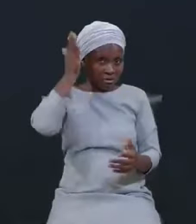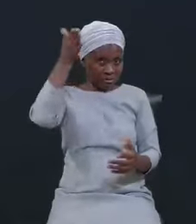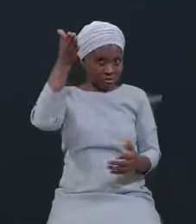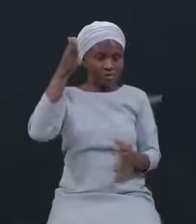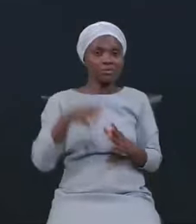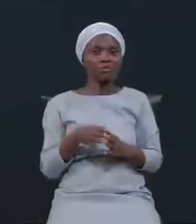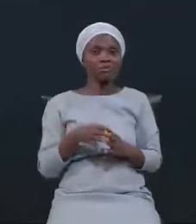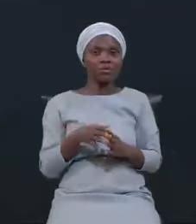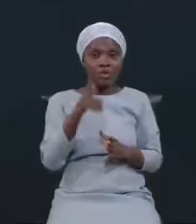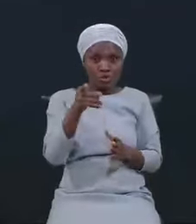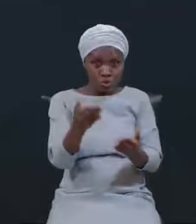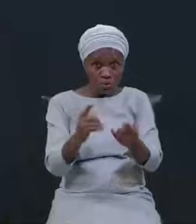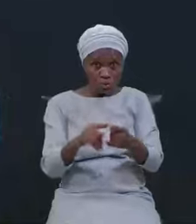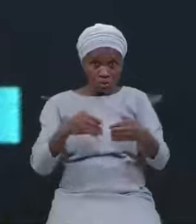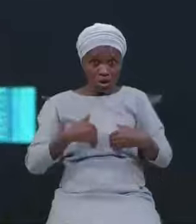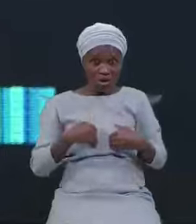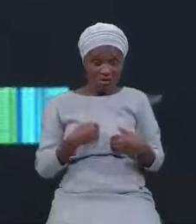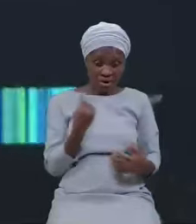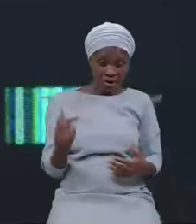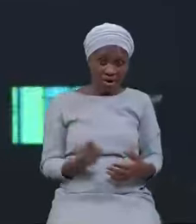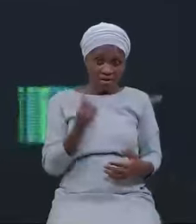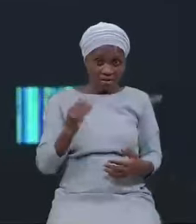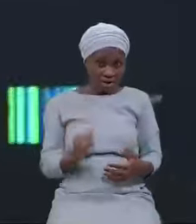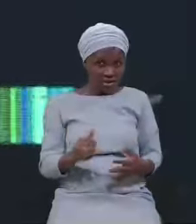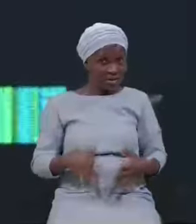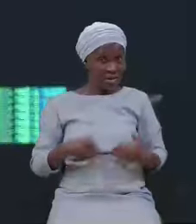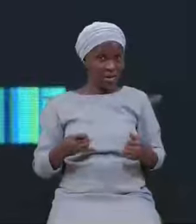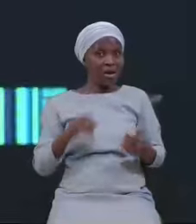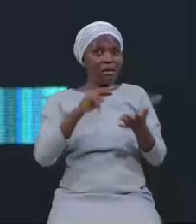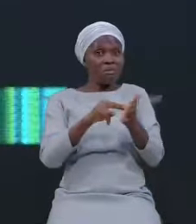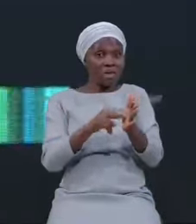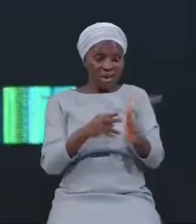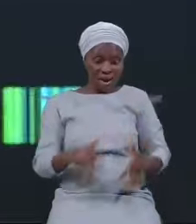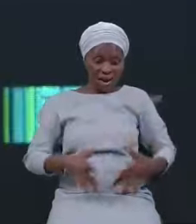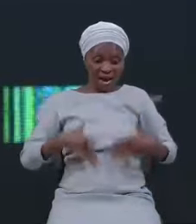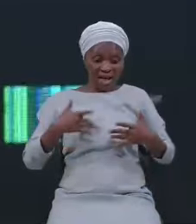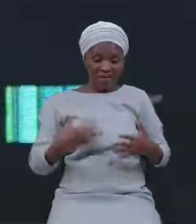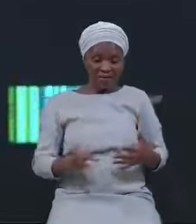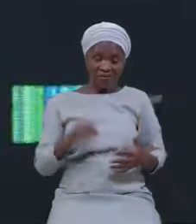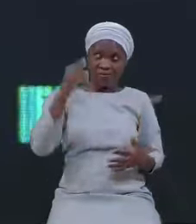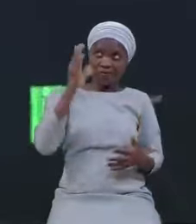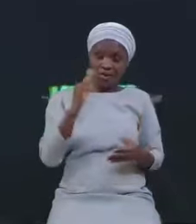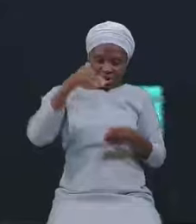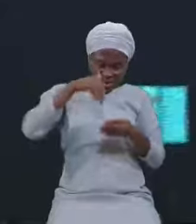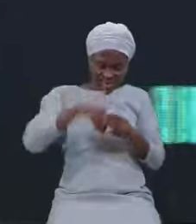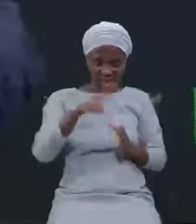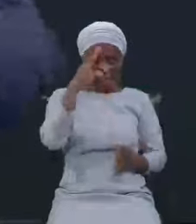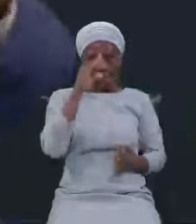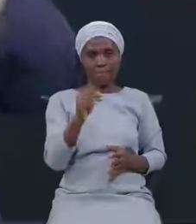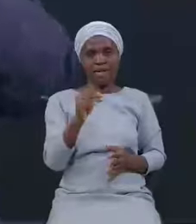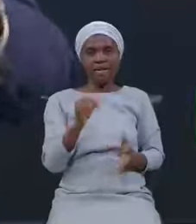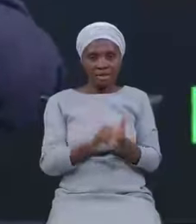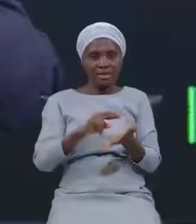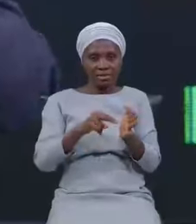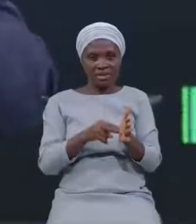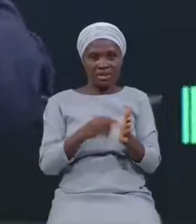éternelle, qui est la vie de Dieu en l'homme, c'est ce que ça veut dire, la vie éternelle. Pour avoir cette vie